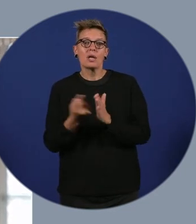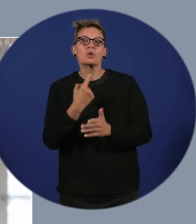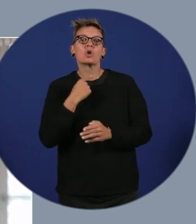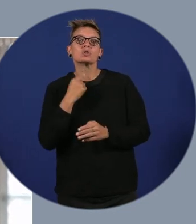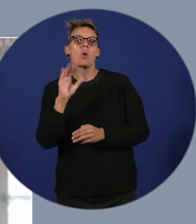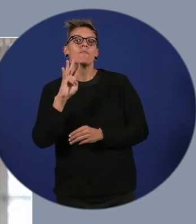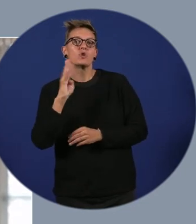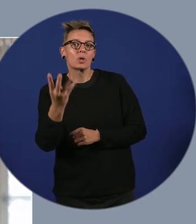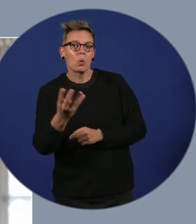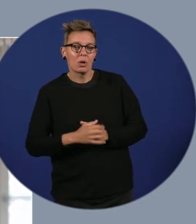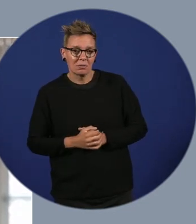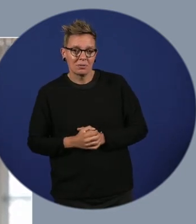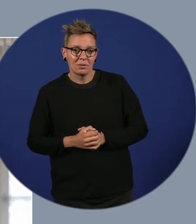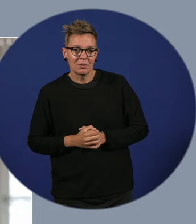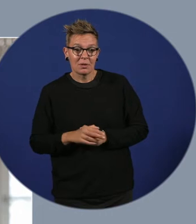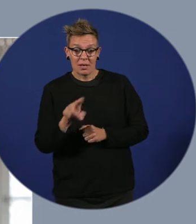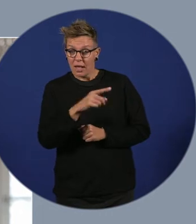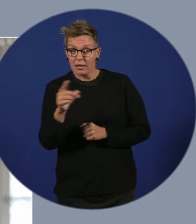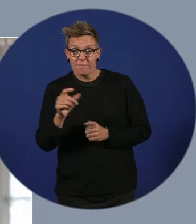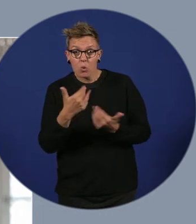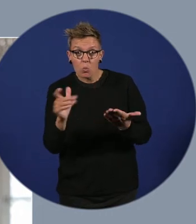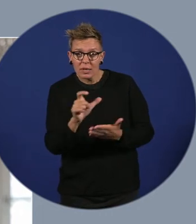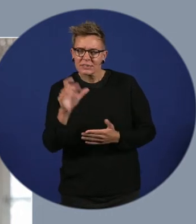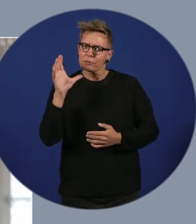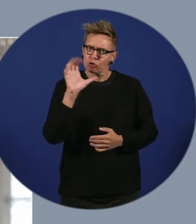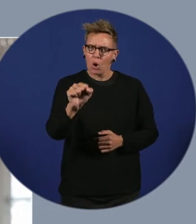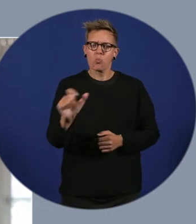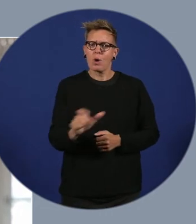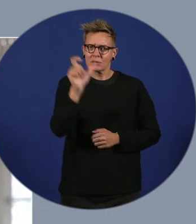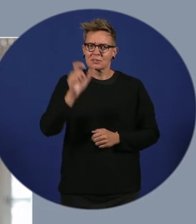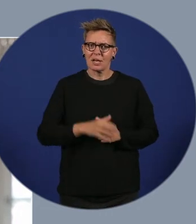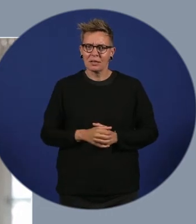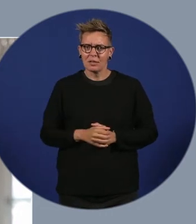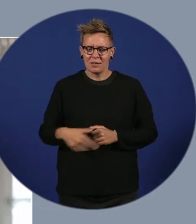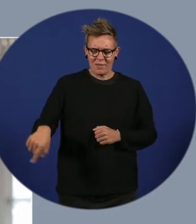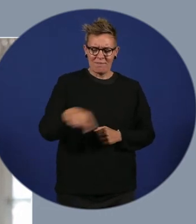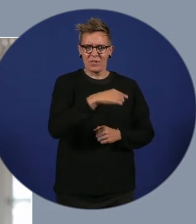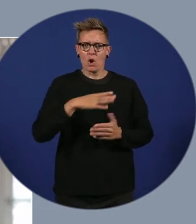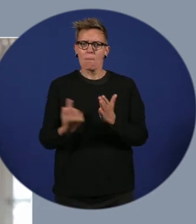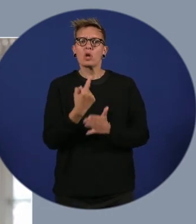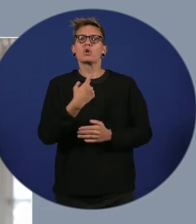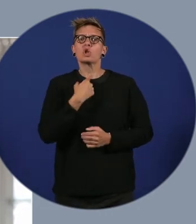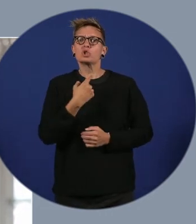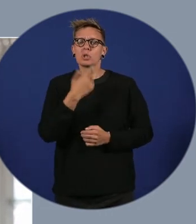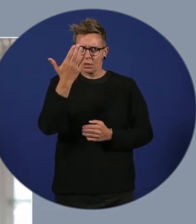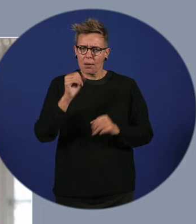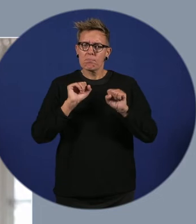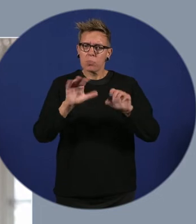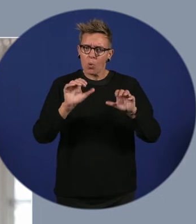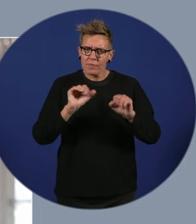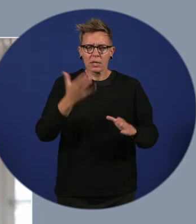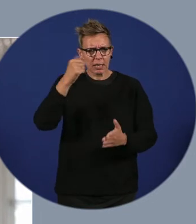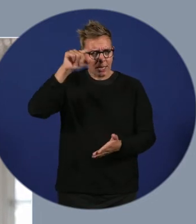4 år. Oavsett när ni får chansen, ta den. Det är genom vår röst som vi kan påverka,